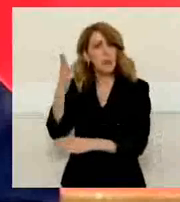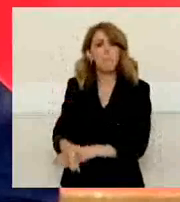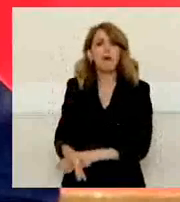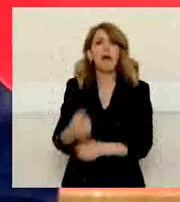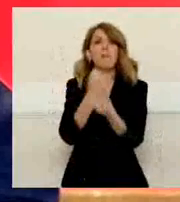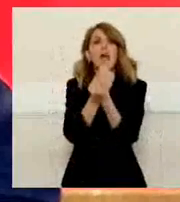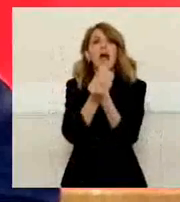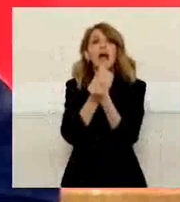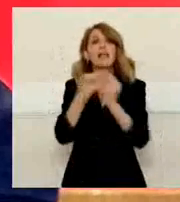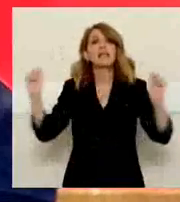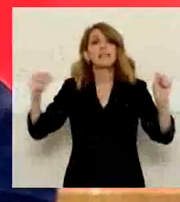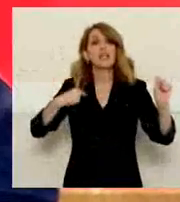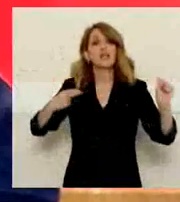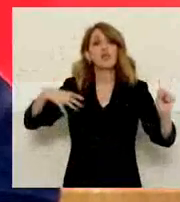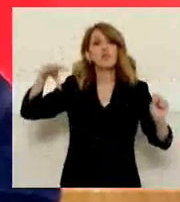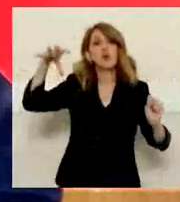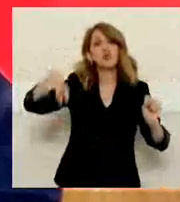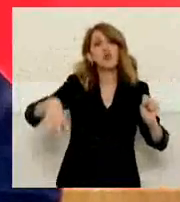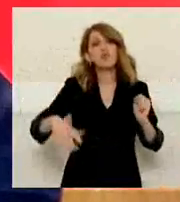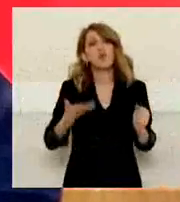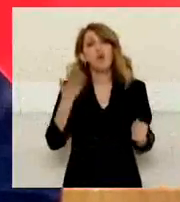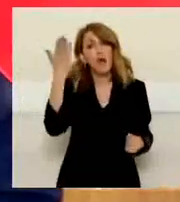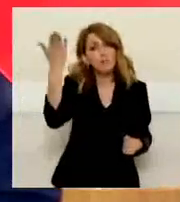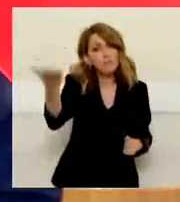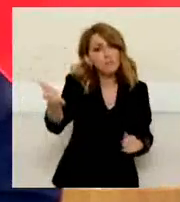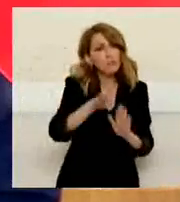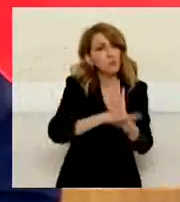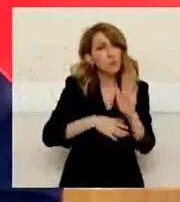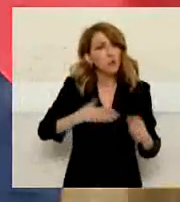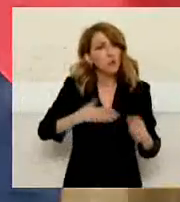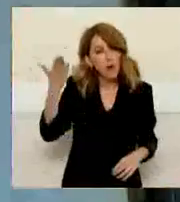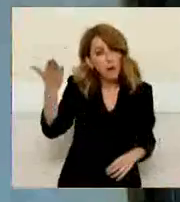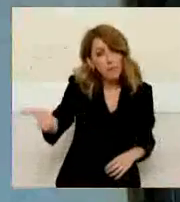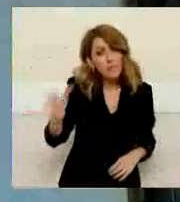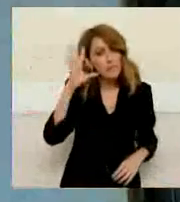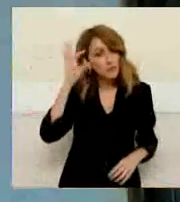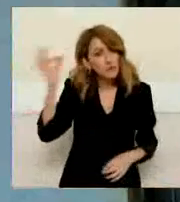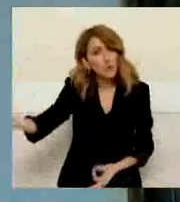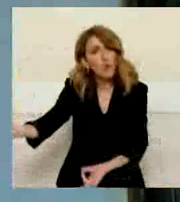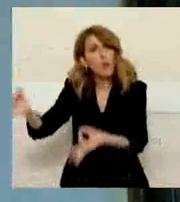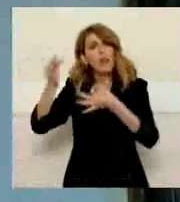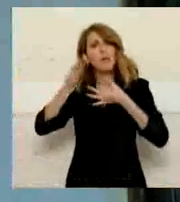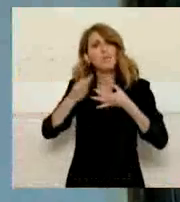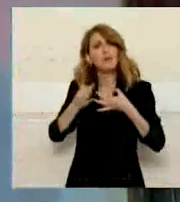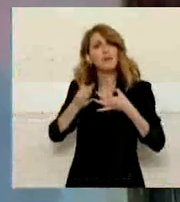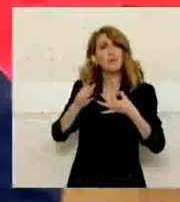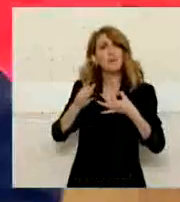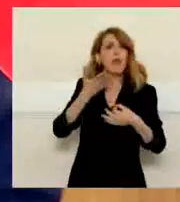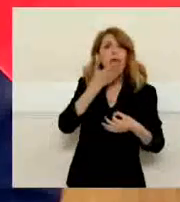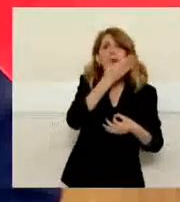Τζολέτο, μέχρι και το τελευταίο ευρώ μάθαμε να γνωρίζουμε